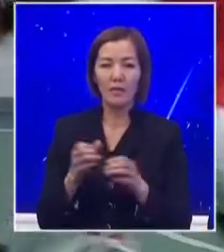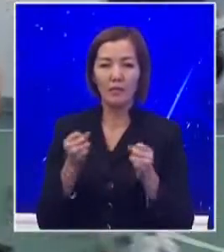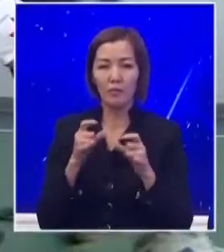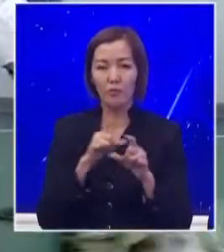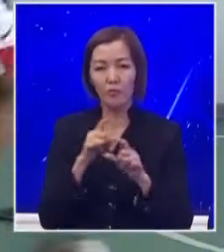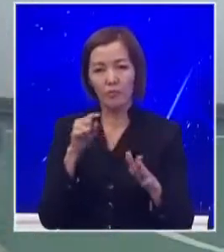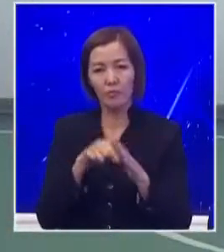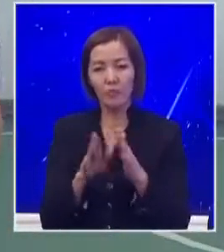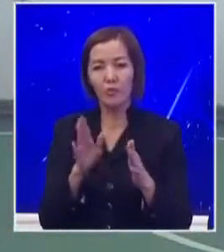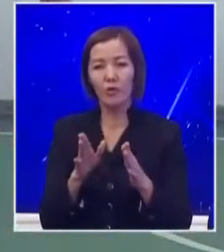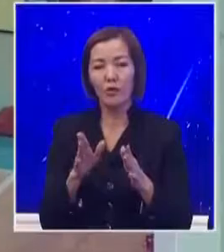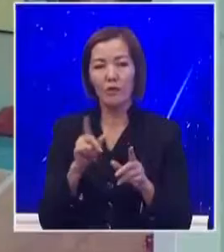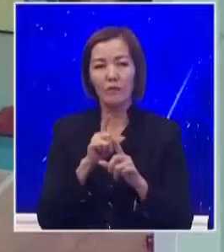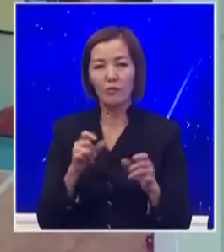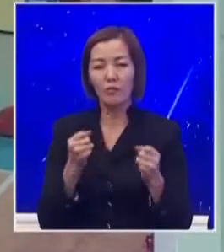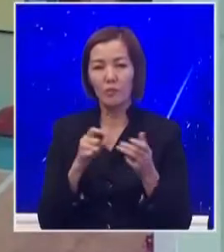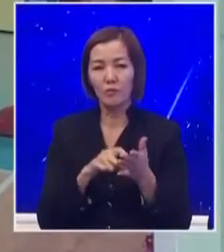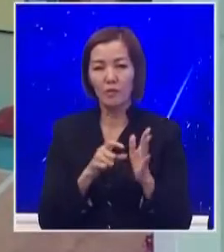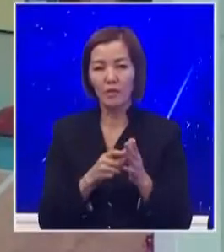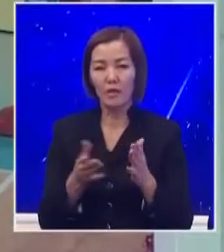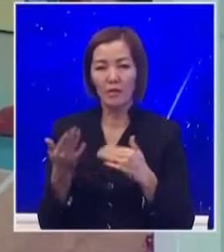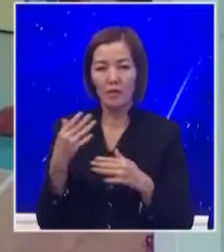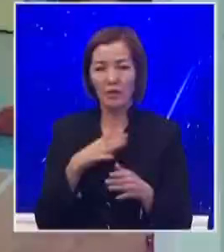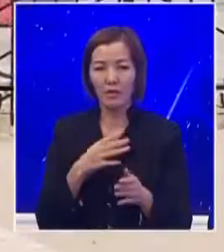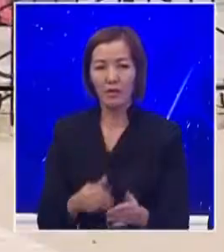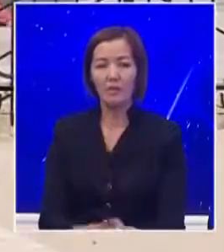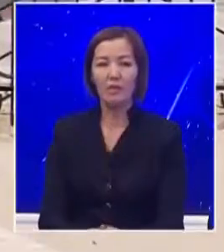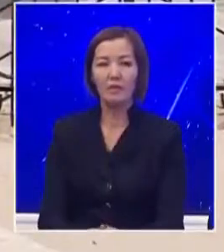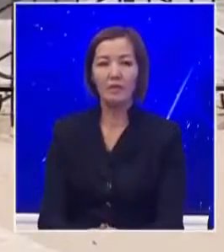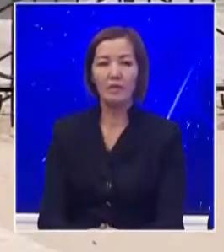спортивном здании, а не в школьном спортзале, как было раньше.